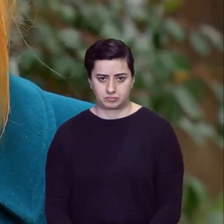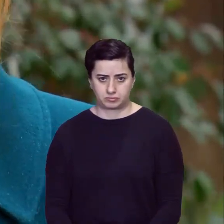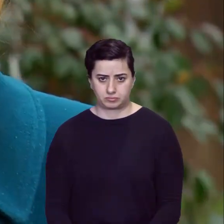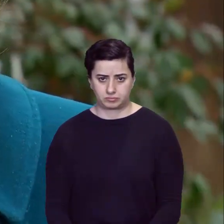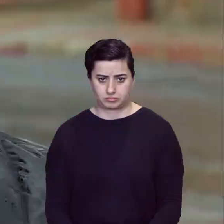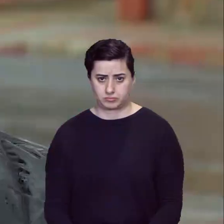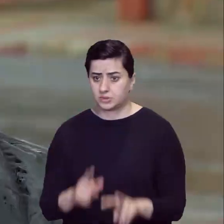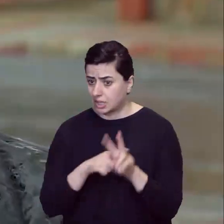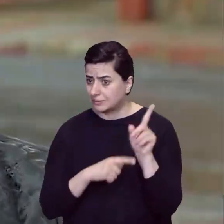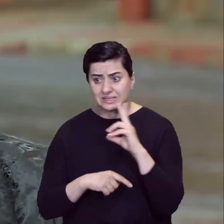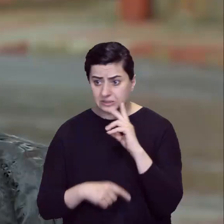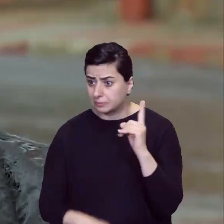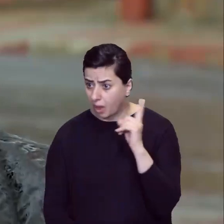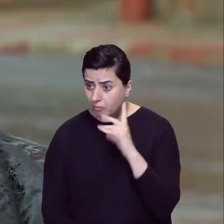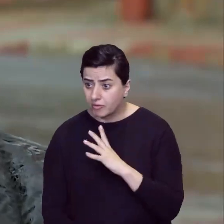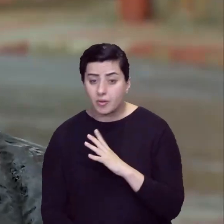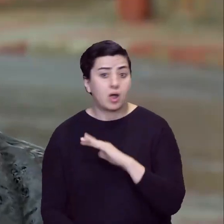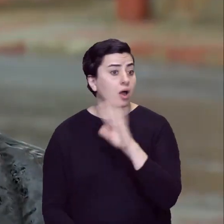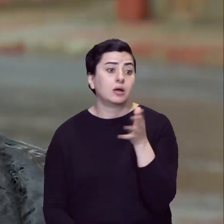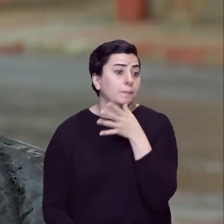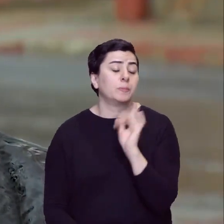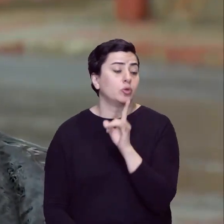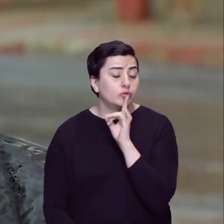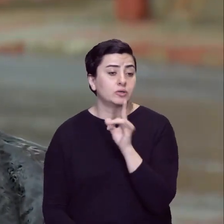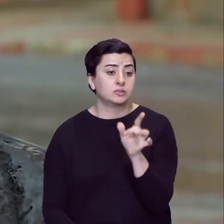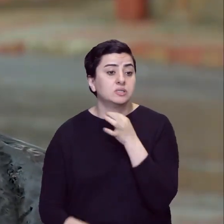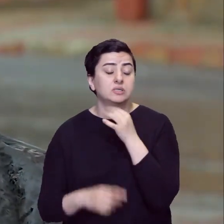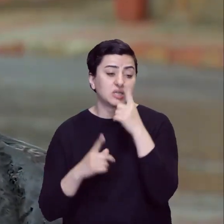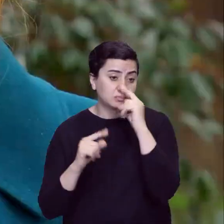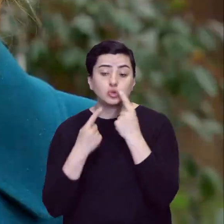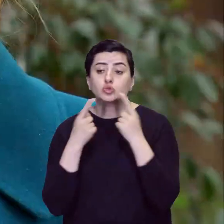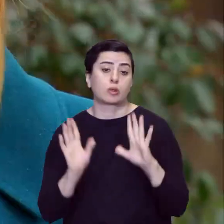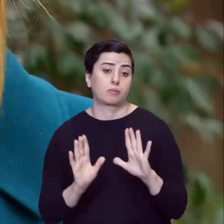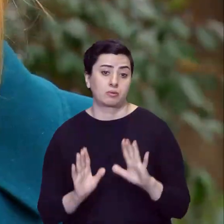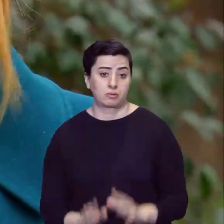Ya senin bunu biliyor musun? Hayır. Hayır, kimse bilmiyor. Sen de sakın kimseye söyleme.